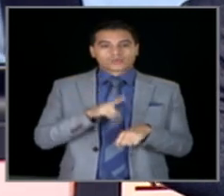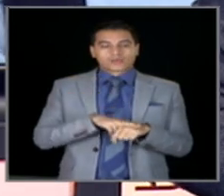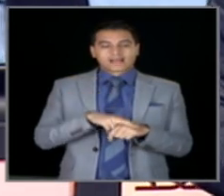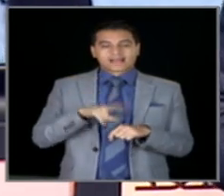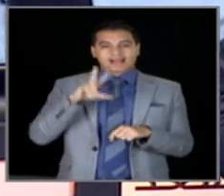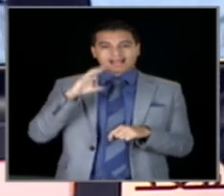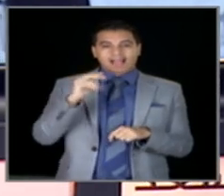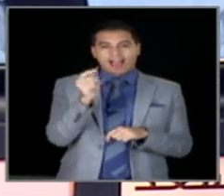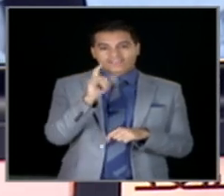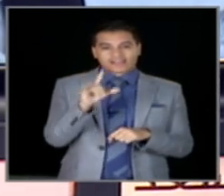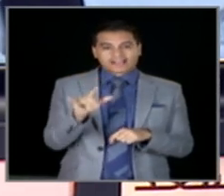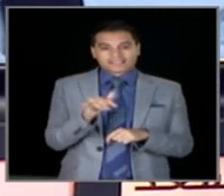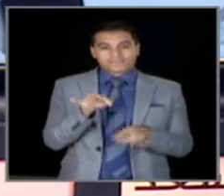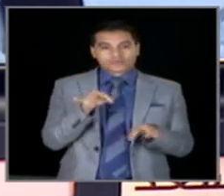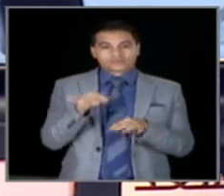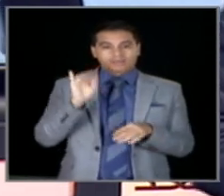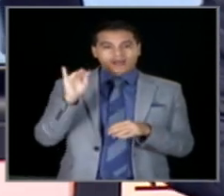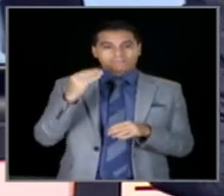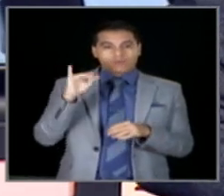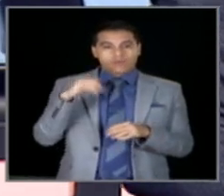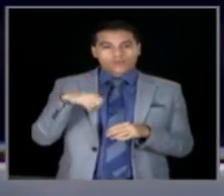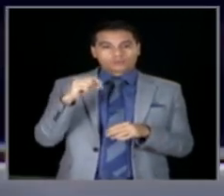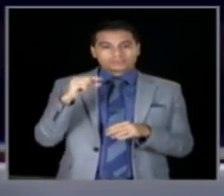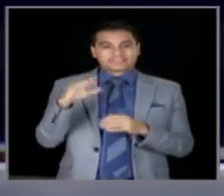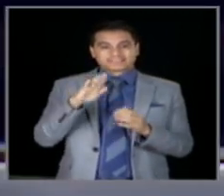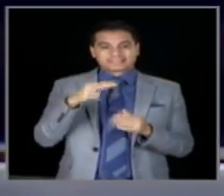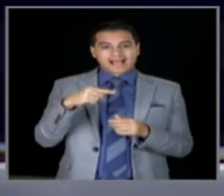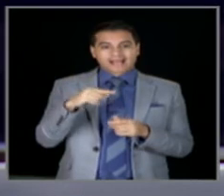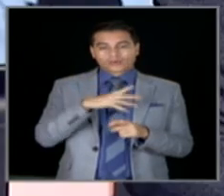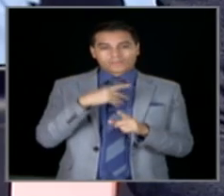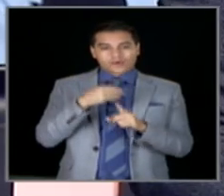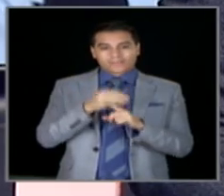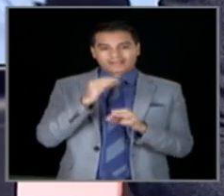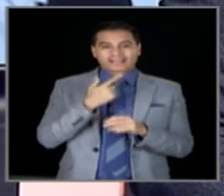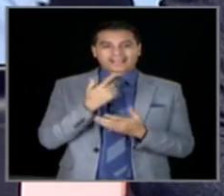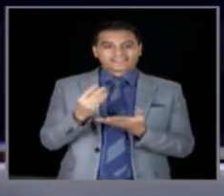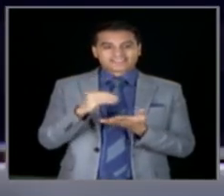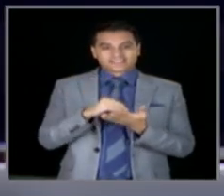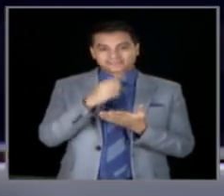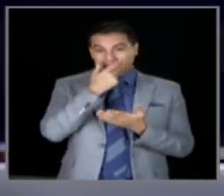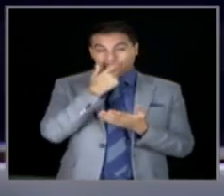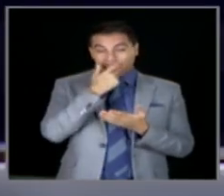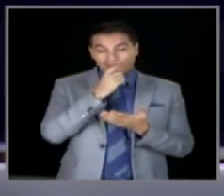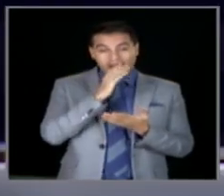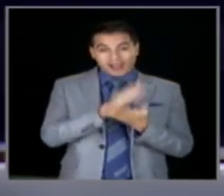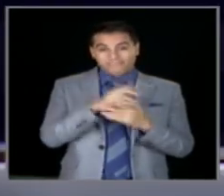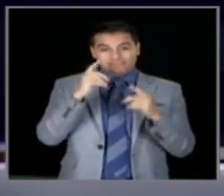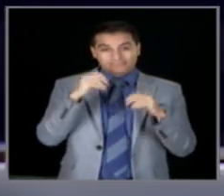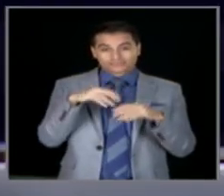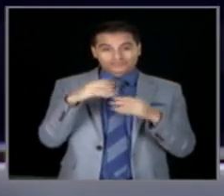كمان، مهندس محمود سعد، والله ده احنا بنحبه جدا حقيقي. كان نفسي يشارك، هو ما شاء الله